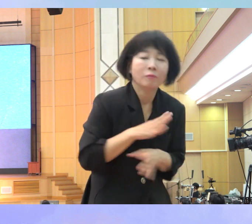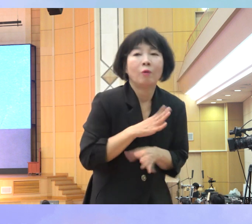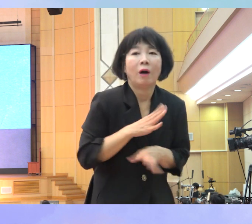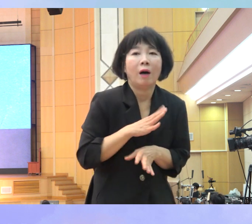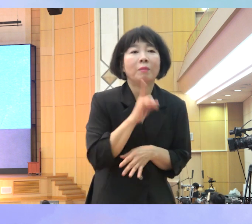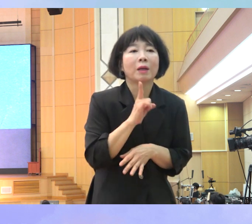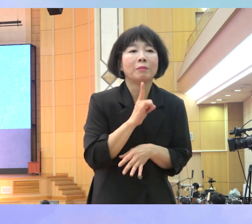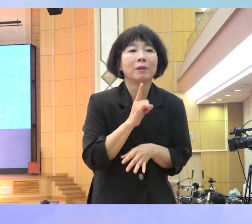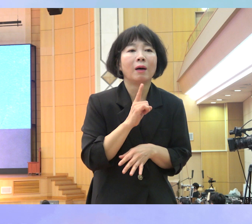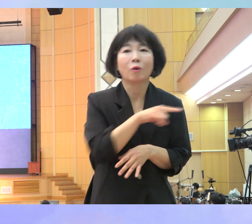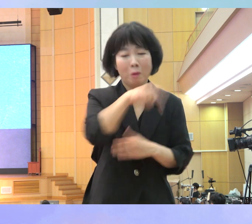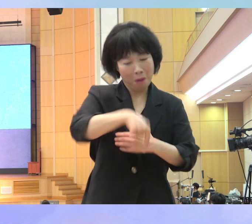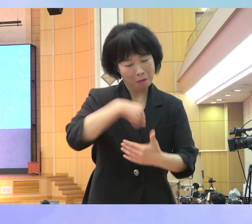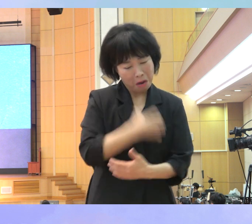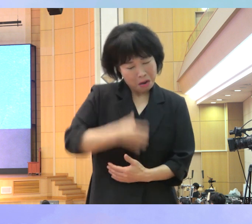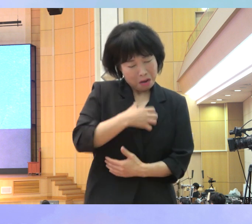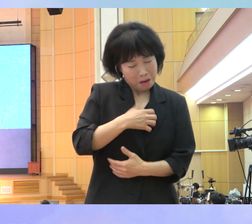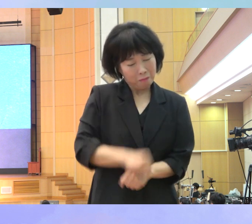합니까? 죽겠다.